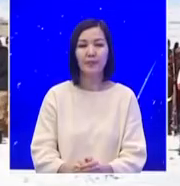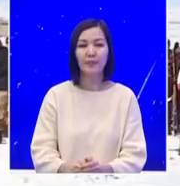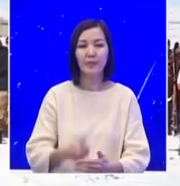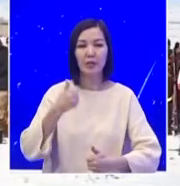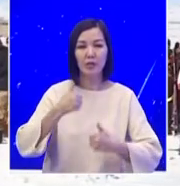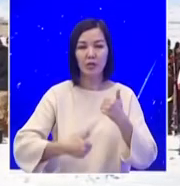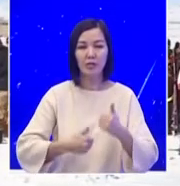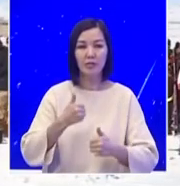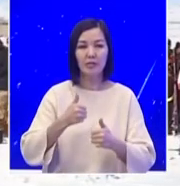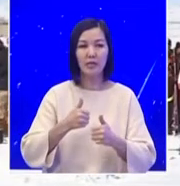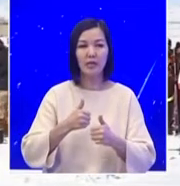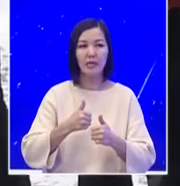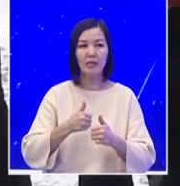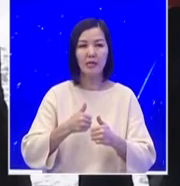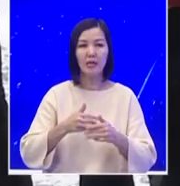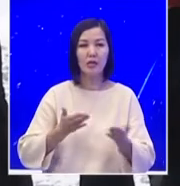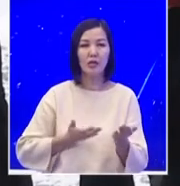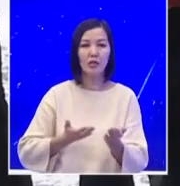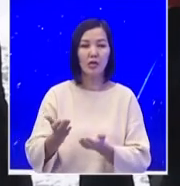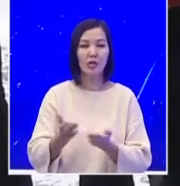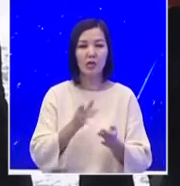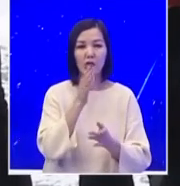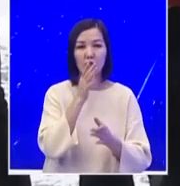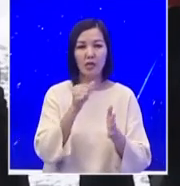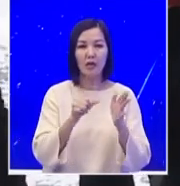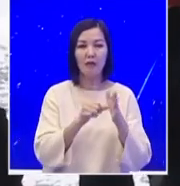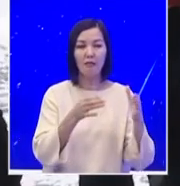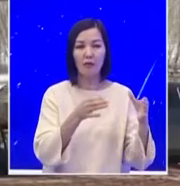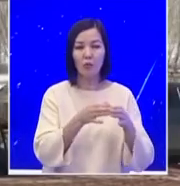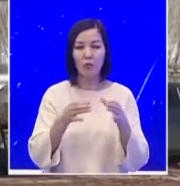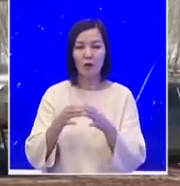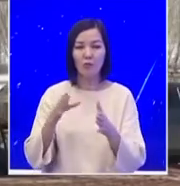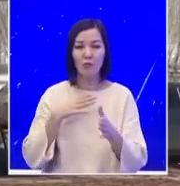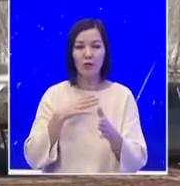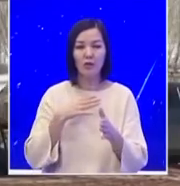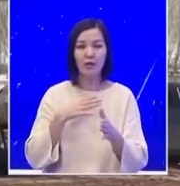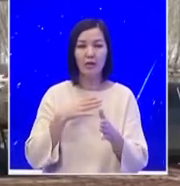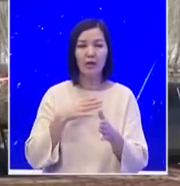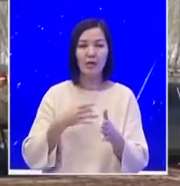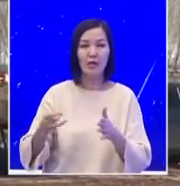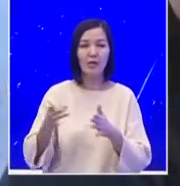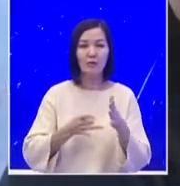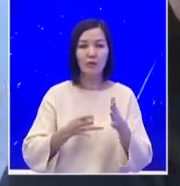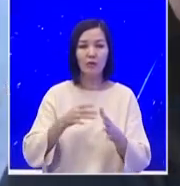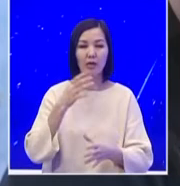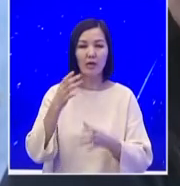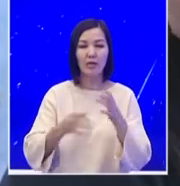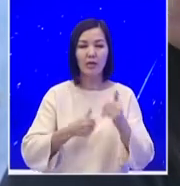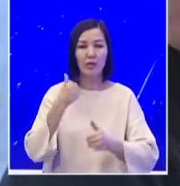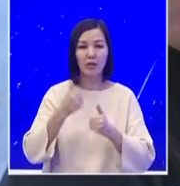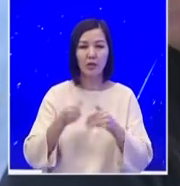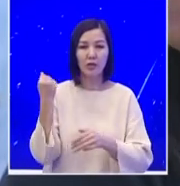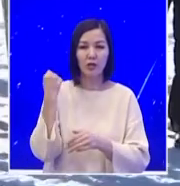Жарыс алаңында сап түзеген шаңғышылар жас ерекшеліктеріне қарай 6 санатқа бөлінді. Олардың қатарында республикалық халықаралық